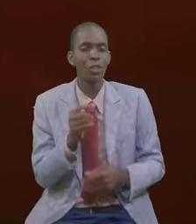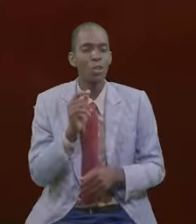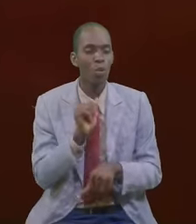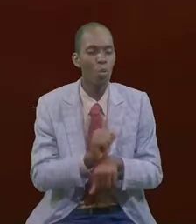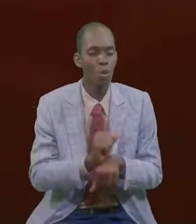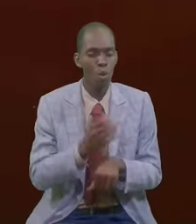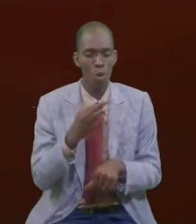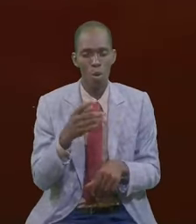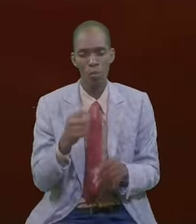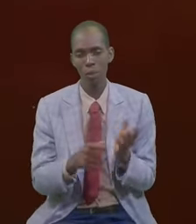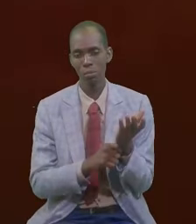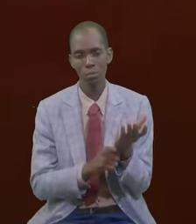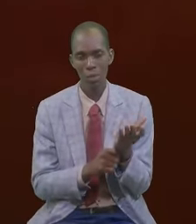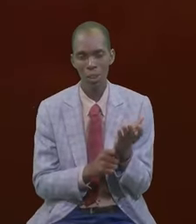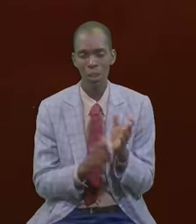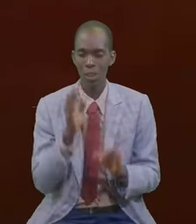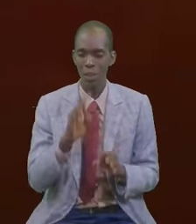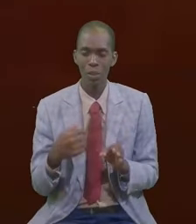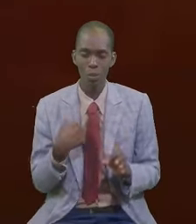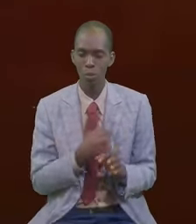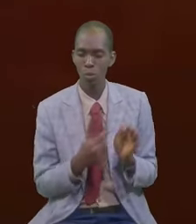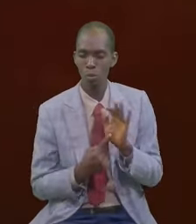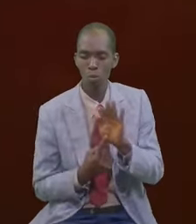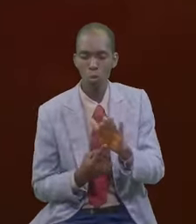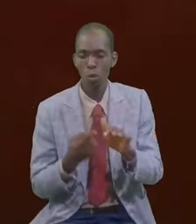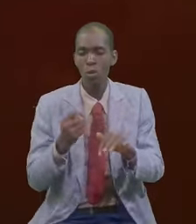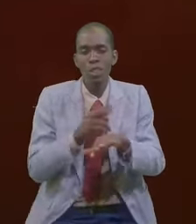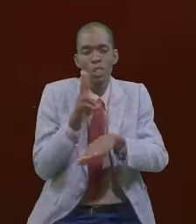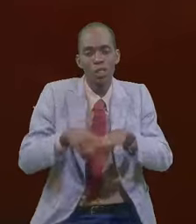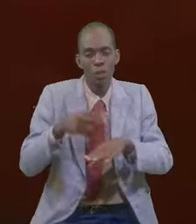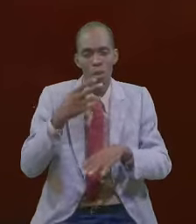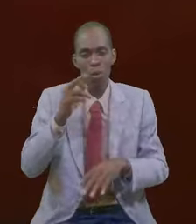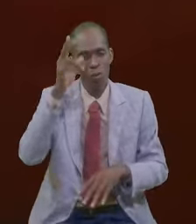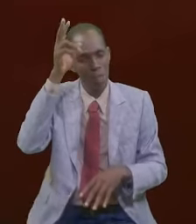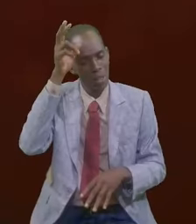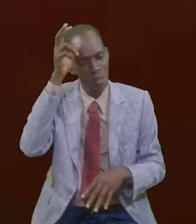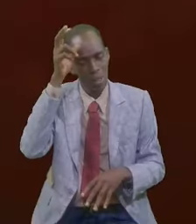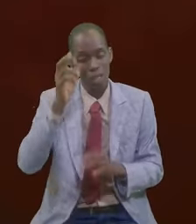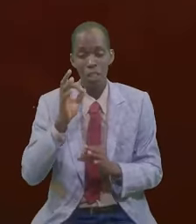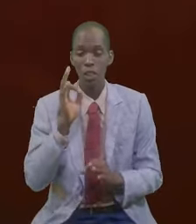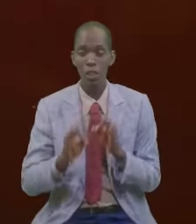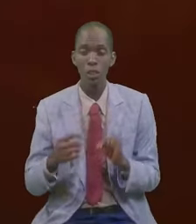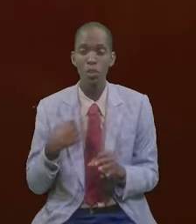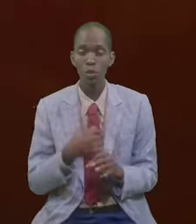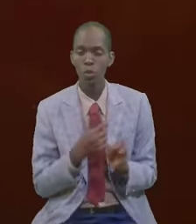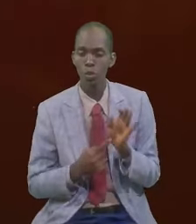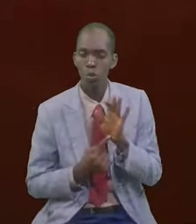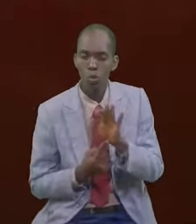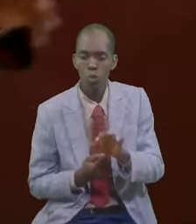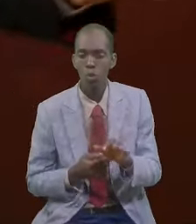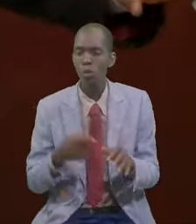portons la nature de Satan, si nous portons le fruit de